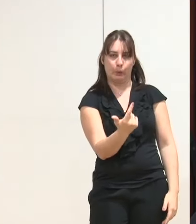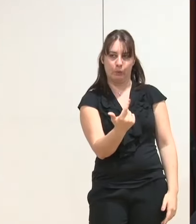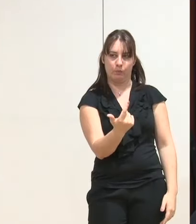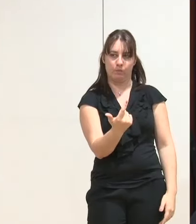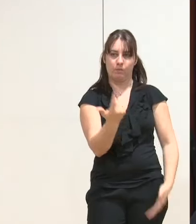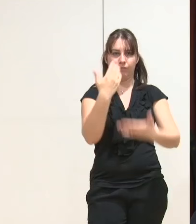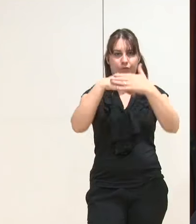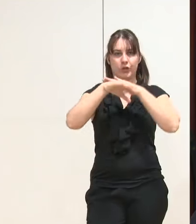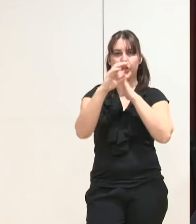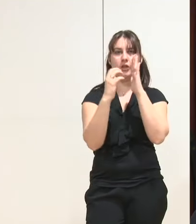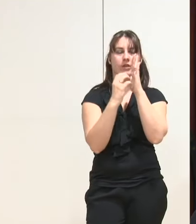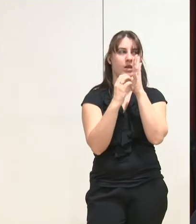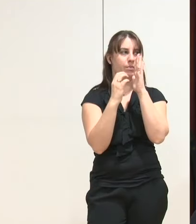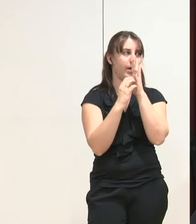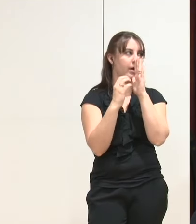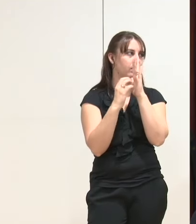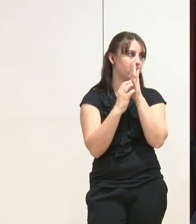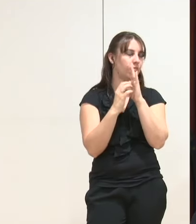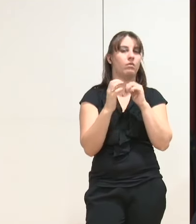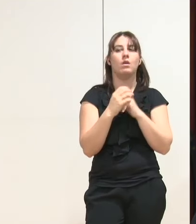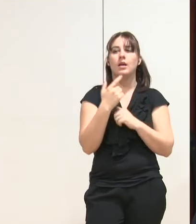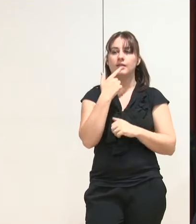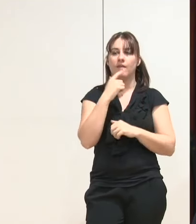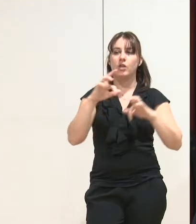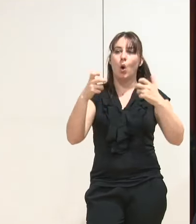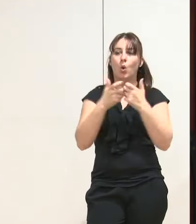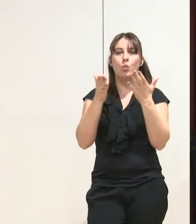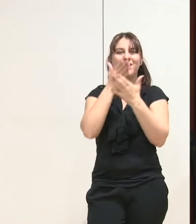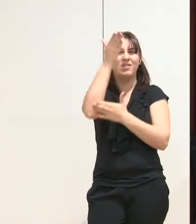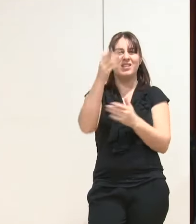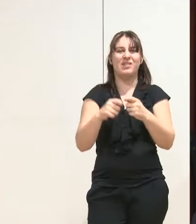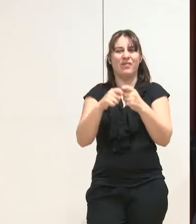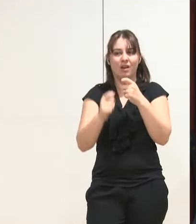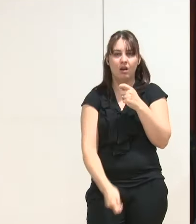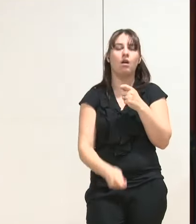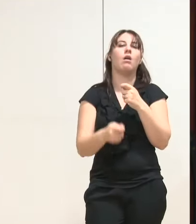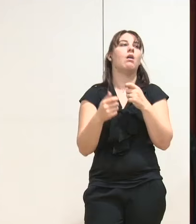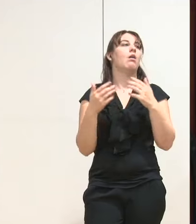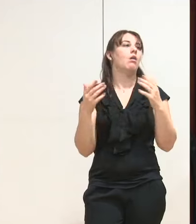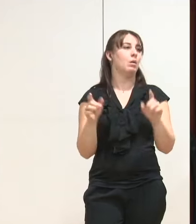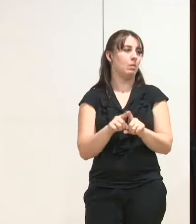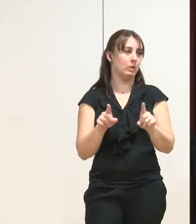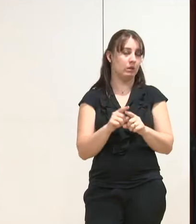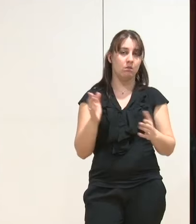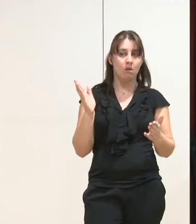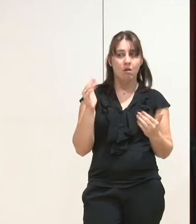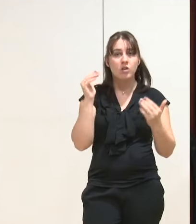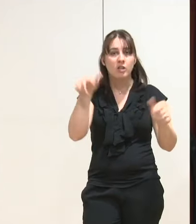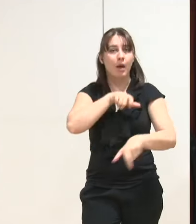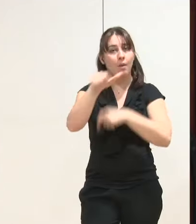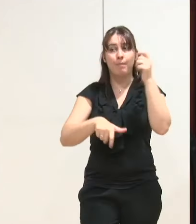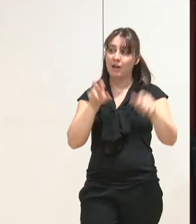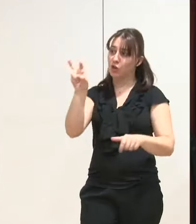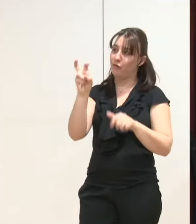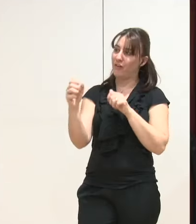de la délibération c'est-à-dire le coup prévisionnel définitif des travaux et je j'espère que tous les écologistes